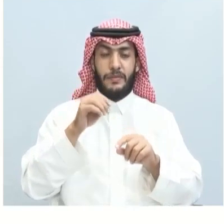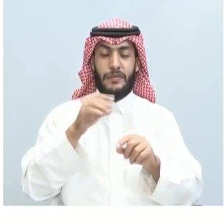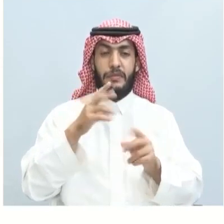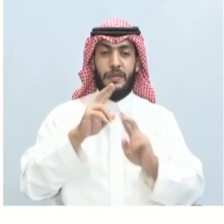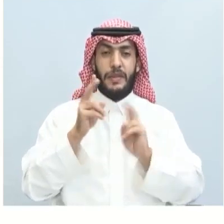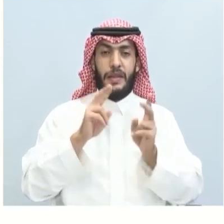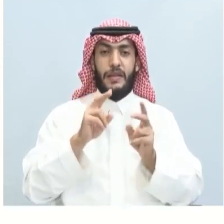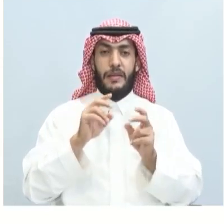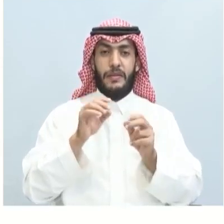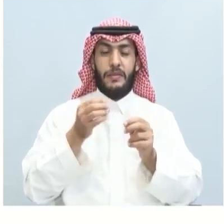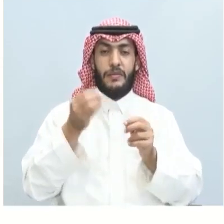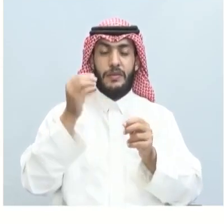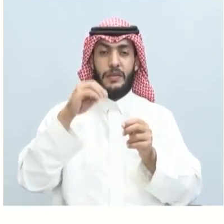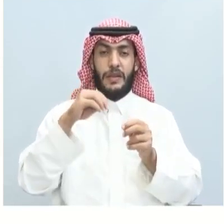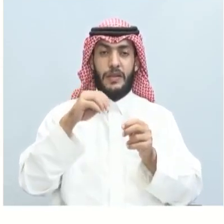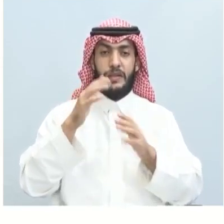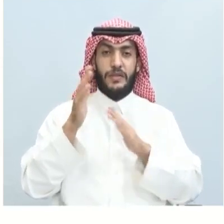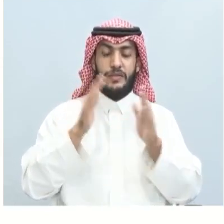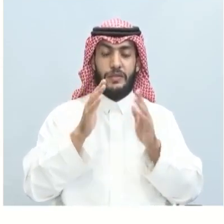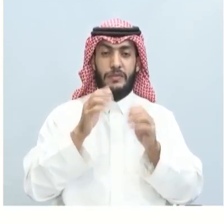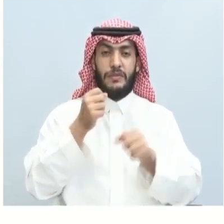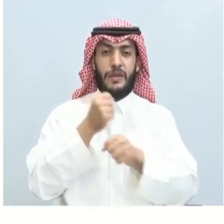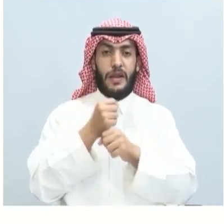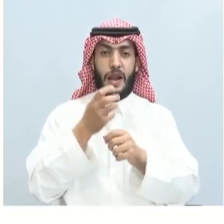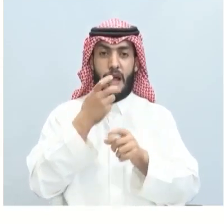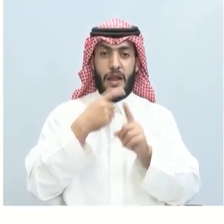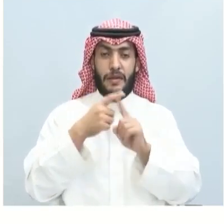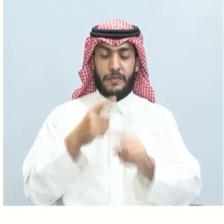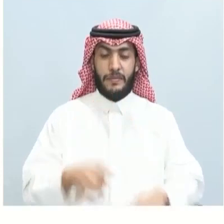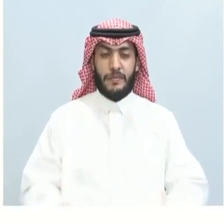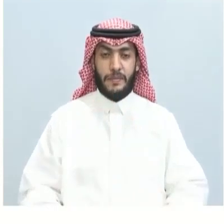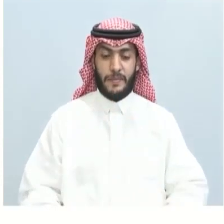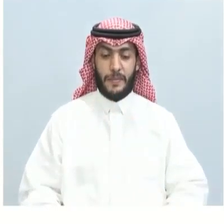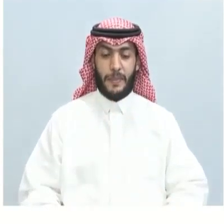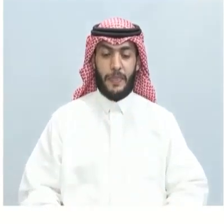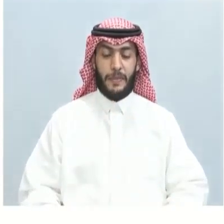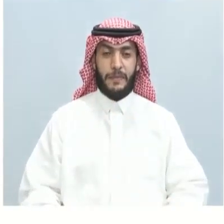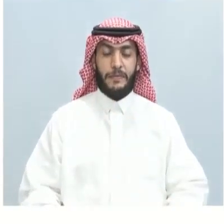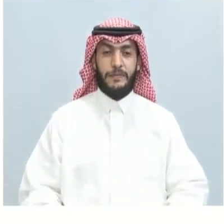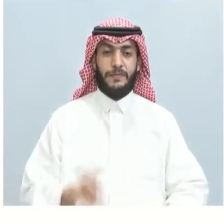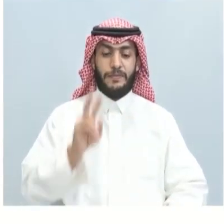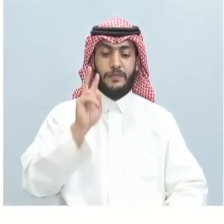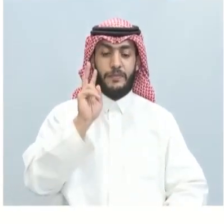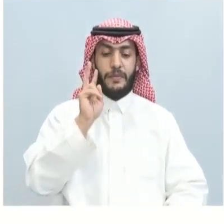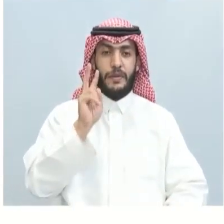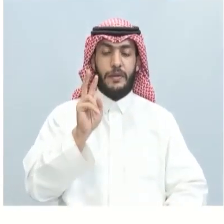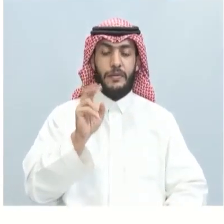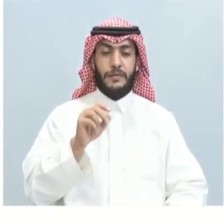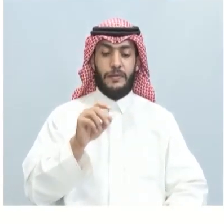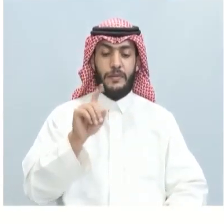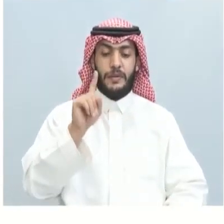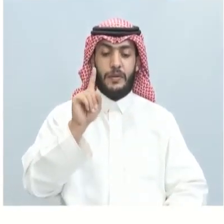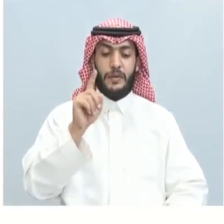بالتغيير ويتجه نحو الاتجاه الذي تستهلك فيه الحراره لاحظ هذا التفاعل لاحظ لدي الان